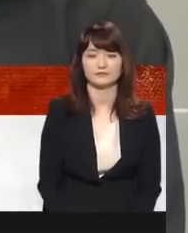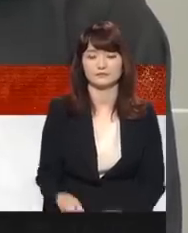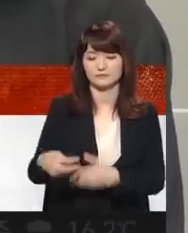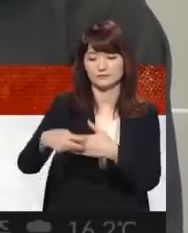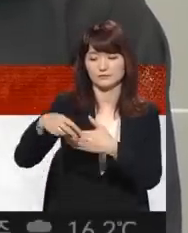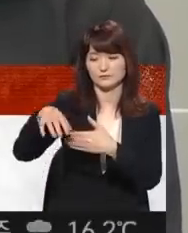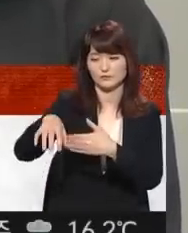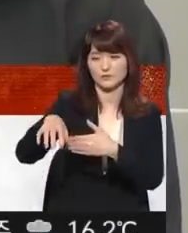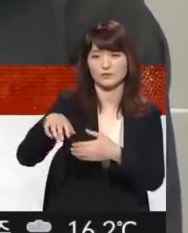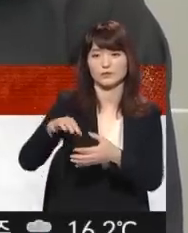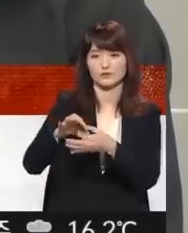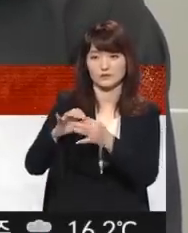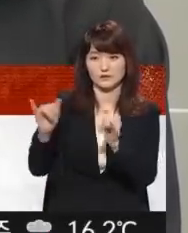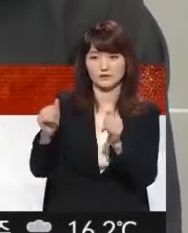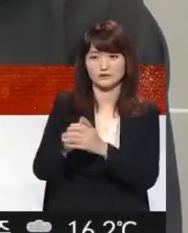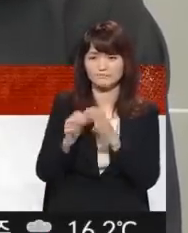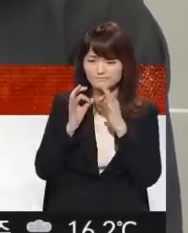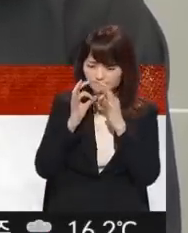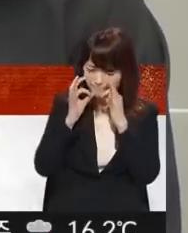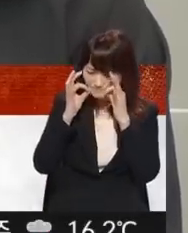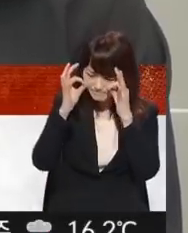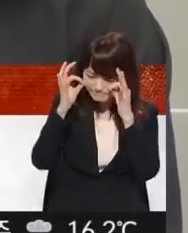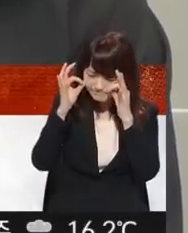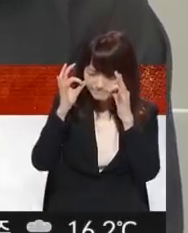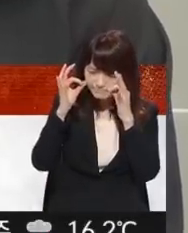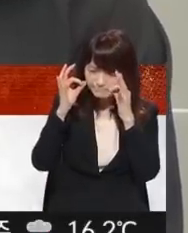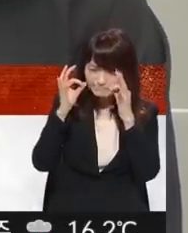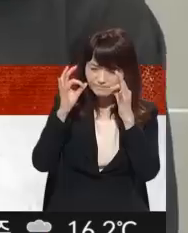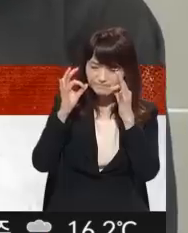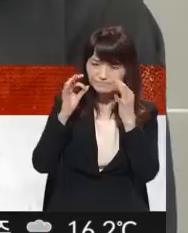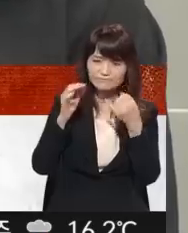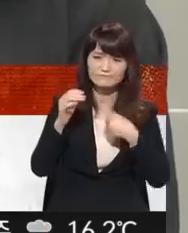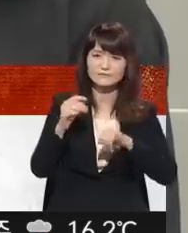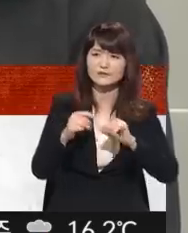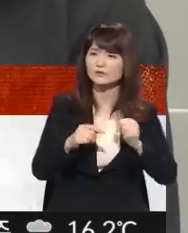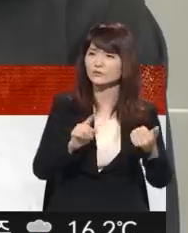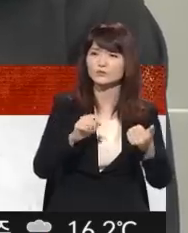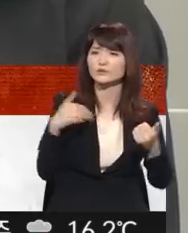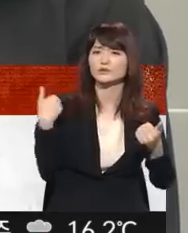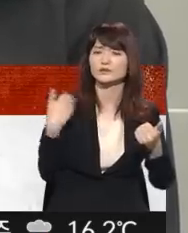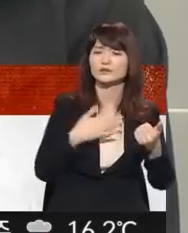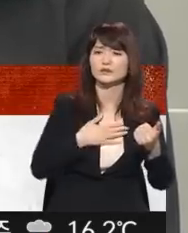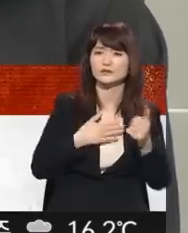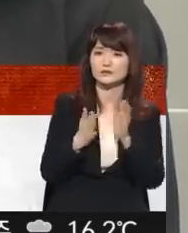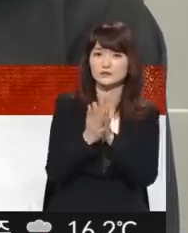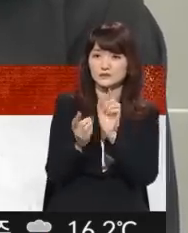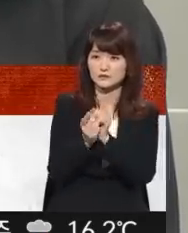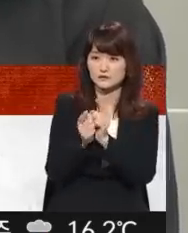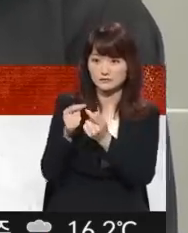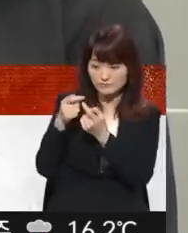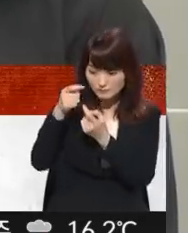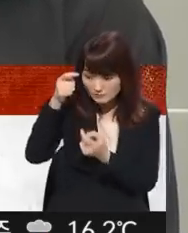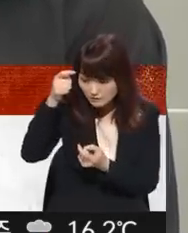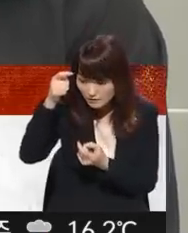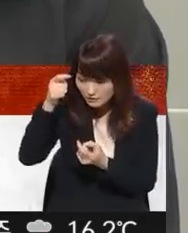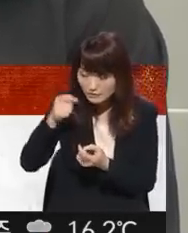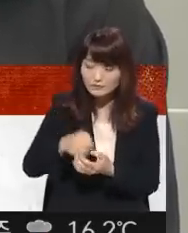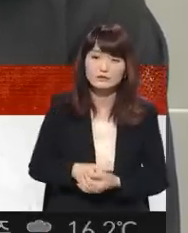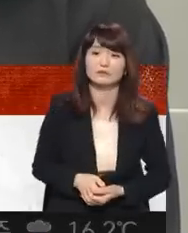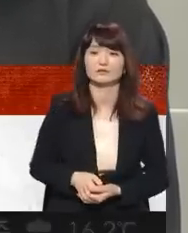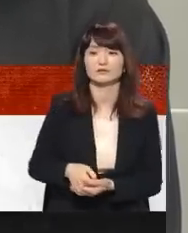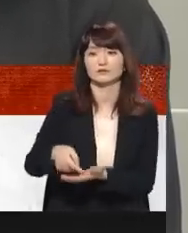최선을 다했는데 이렇게 됐는지 너무 궁금했는데 제가 직접 봤거든요 근데 아니나 다를까 직접